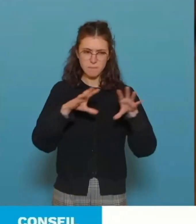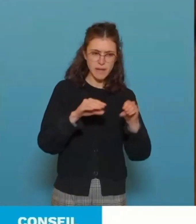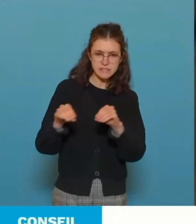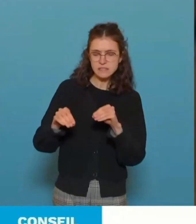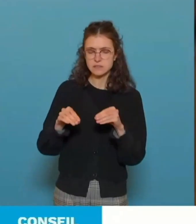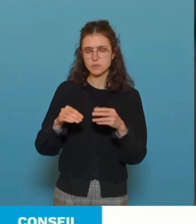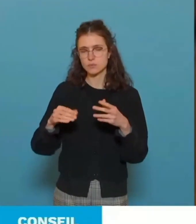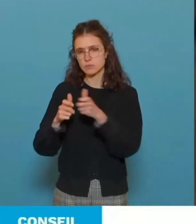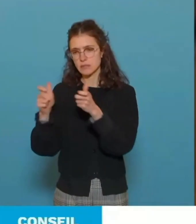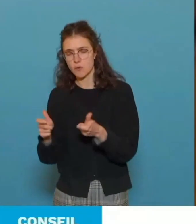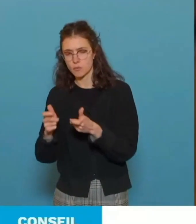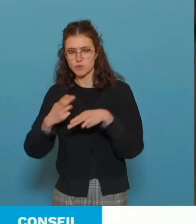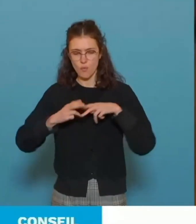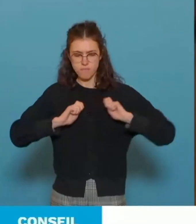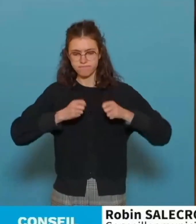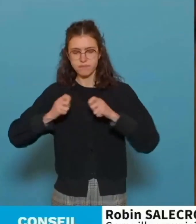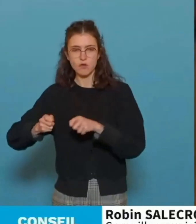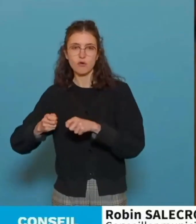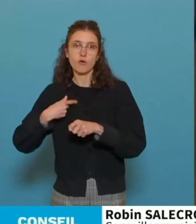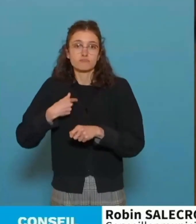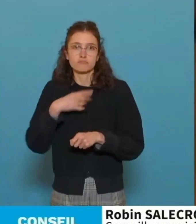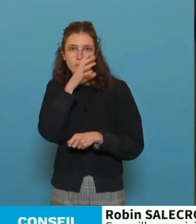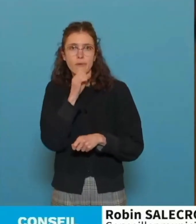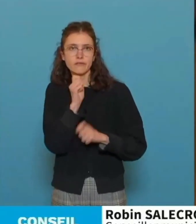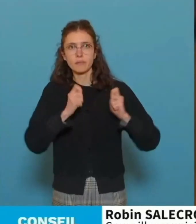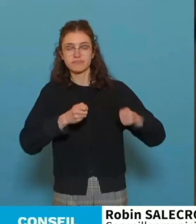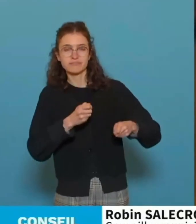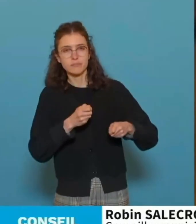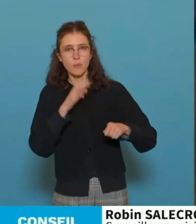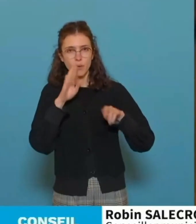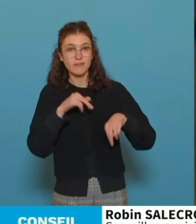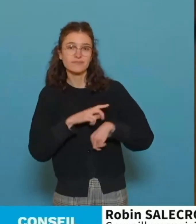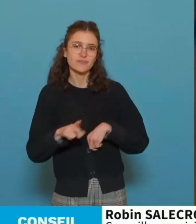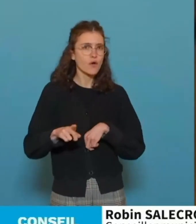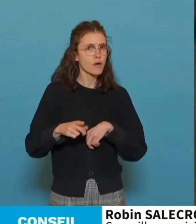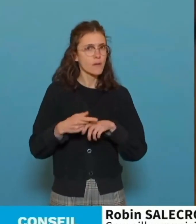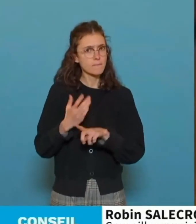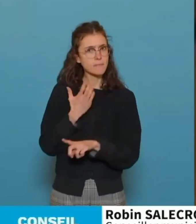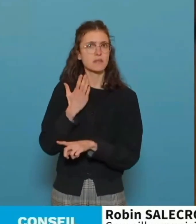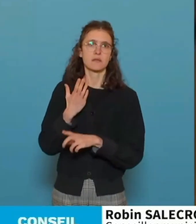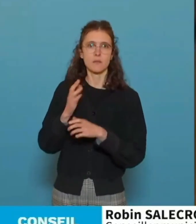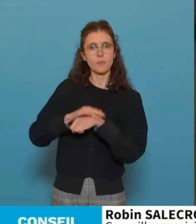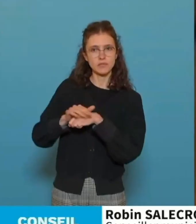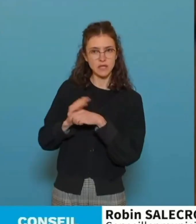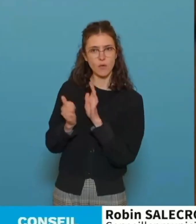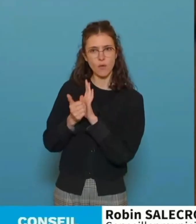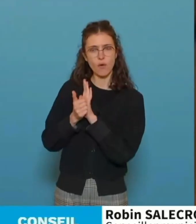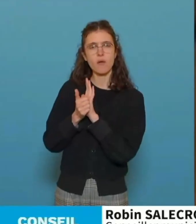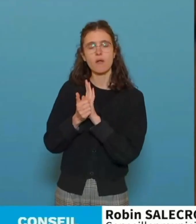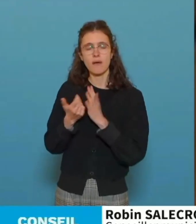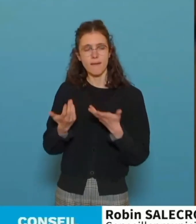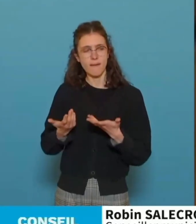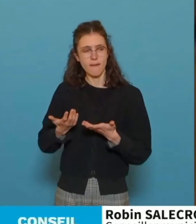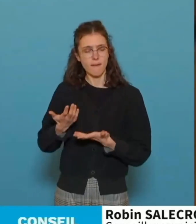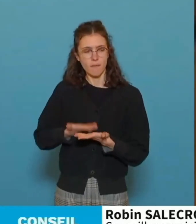neutre. C'est un acte qui est éminemment politique. C'est décider quelle mémoire nous inscrivons dans l'espace commun,